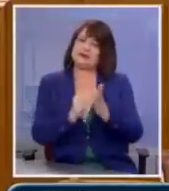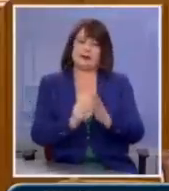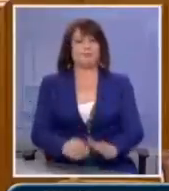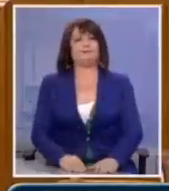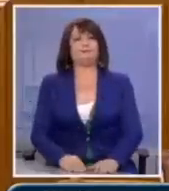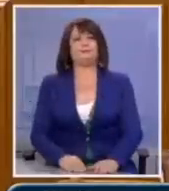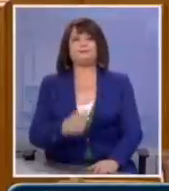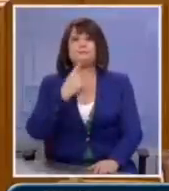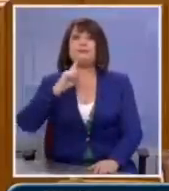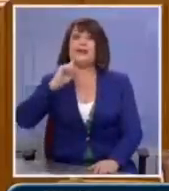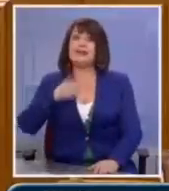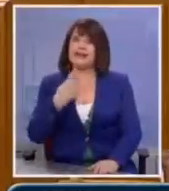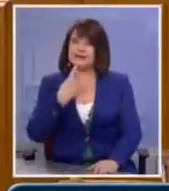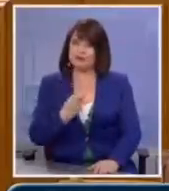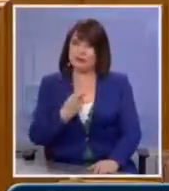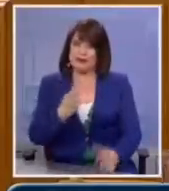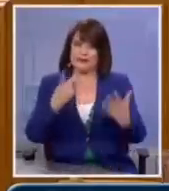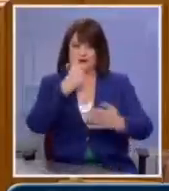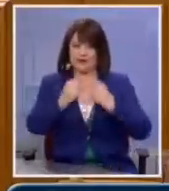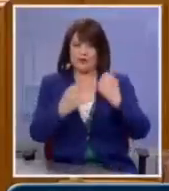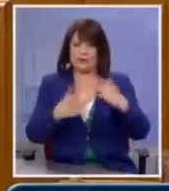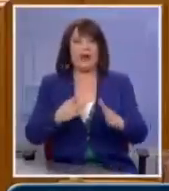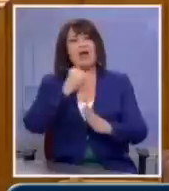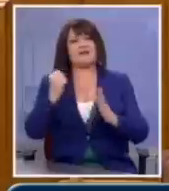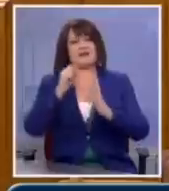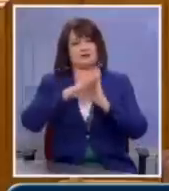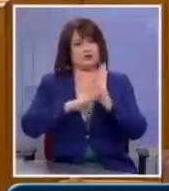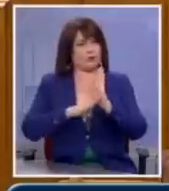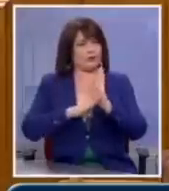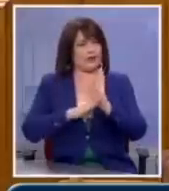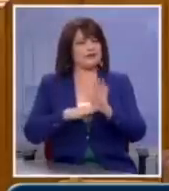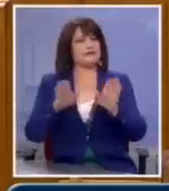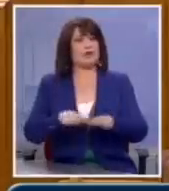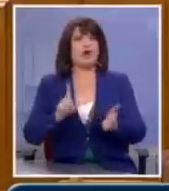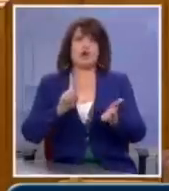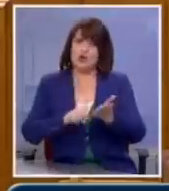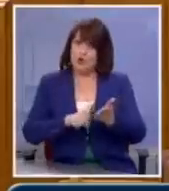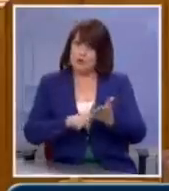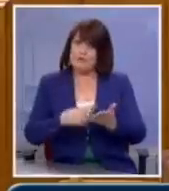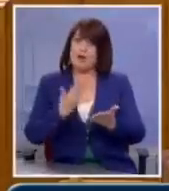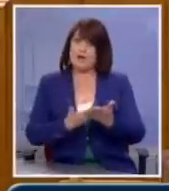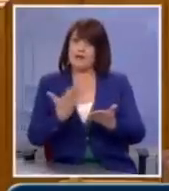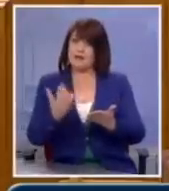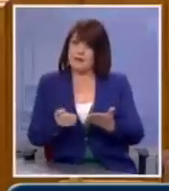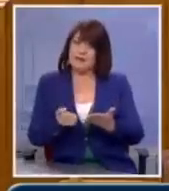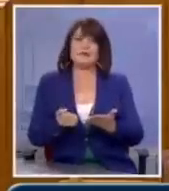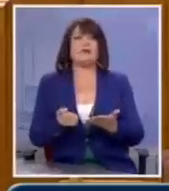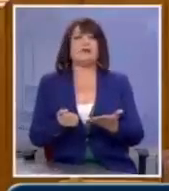λοιπόν με αυτή τη διάταξη, έχει βέβαια αυστηρές προϋποθέσεις να μένει νόμιμα στην Ελλάδα, να